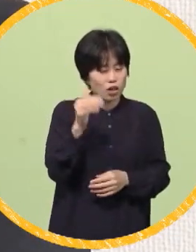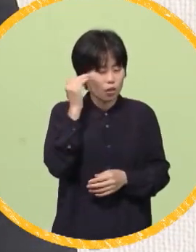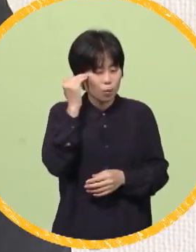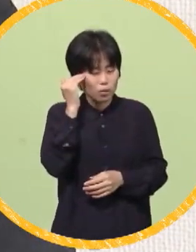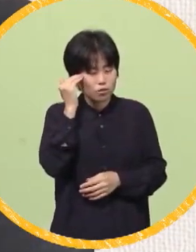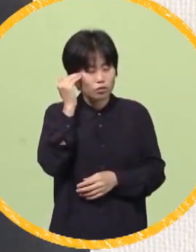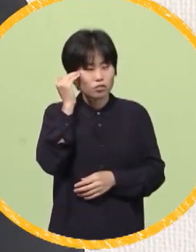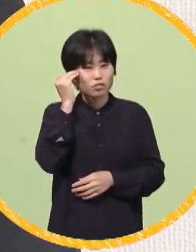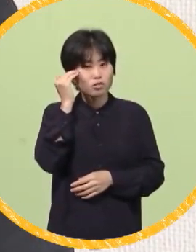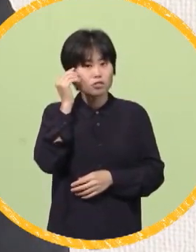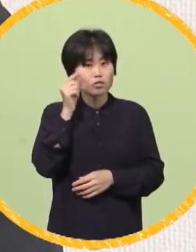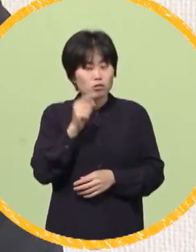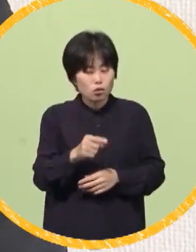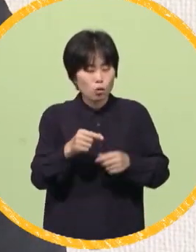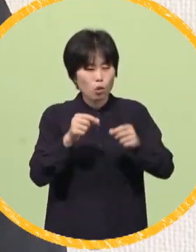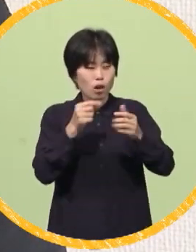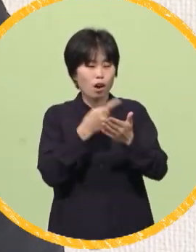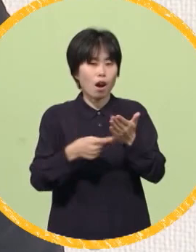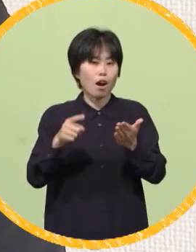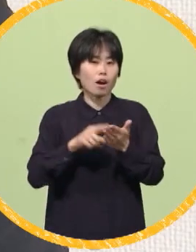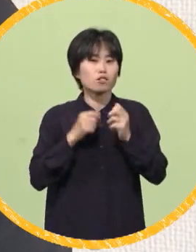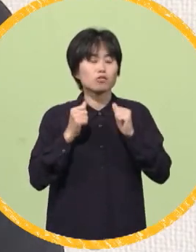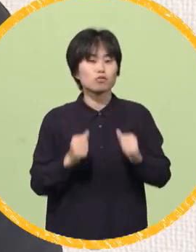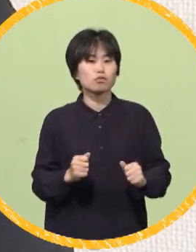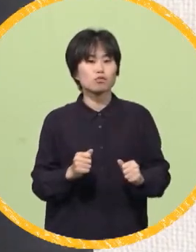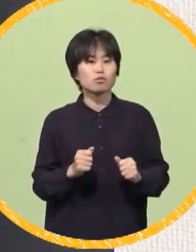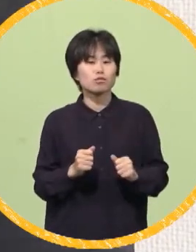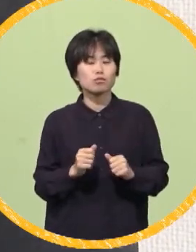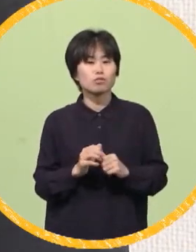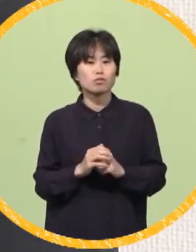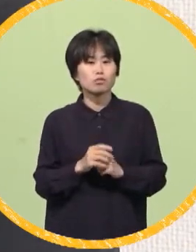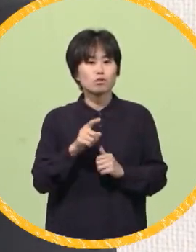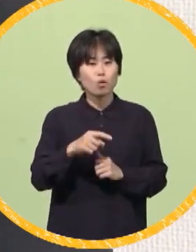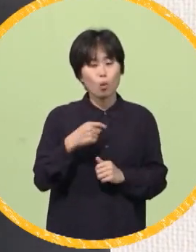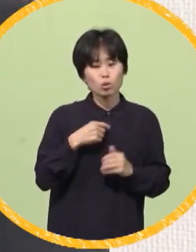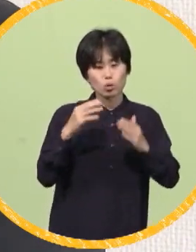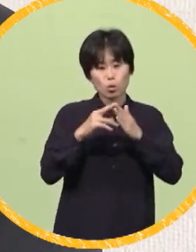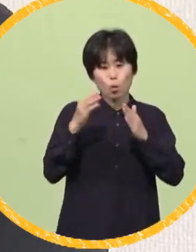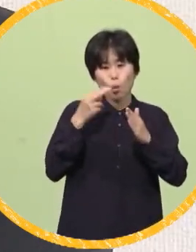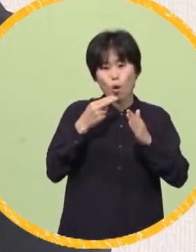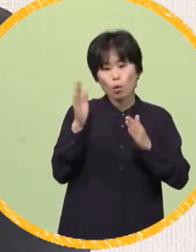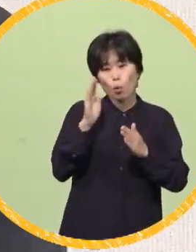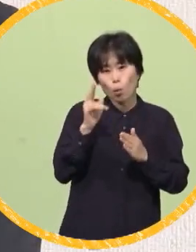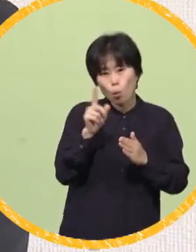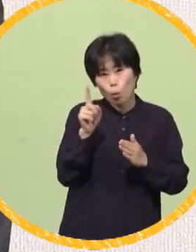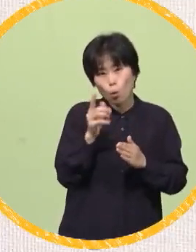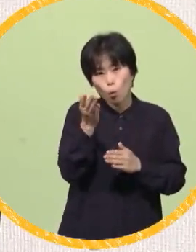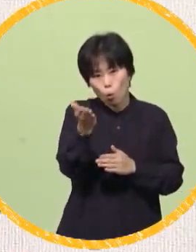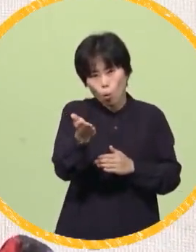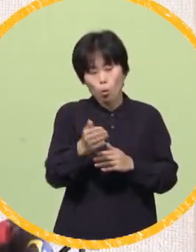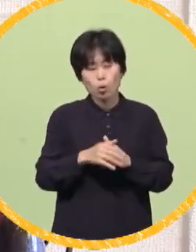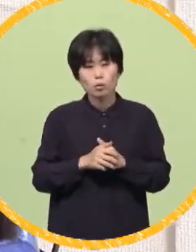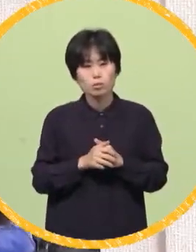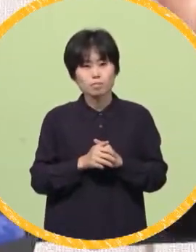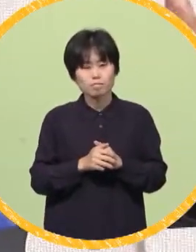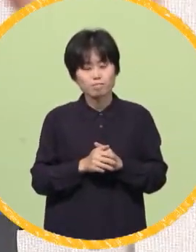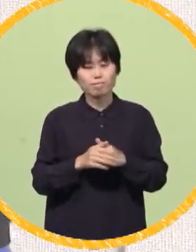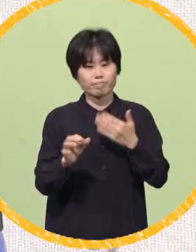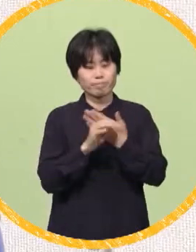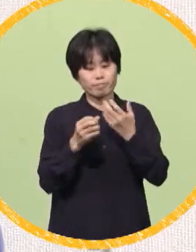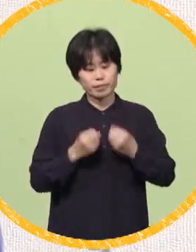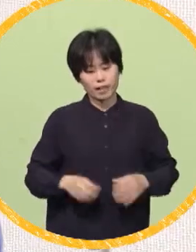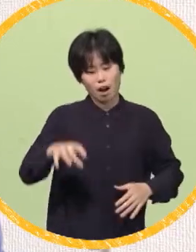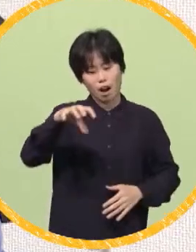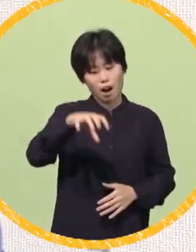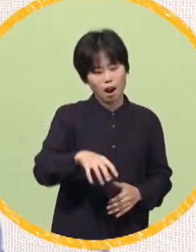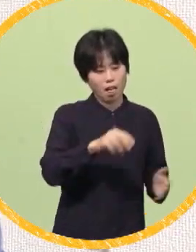を具体的に解決していくっていう、それはうちでご飯食べないっていうことでもいいと思うんですよ。田舎からこういうのを送ってき